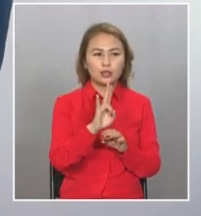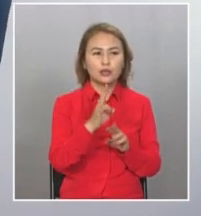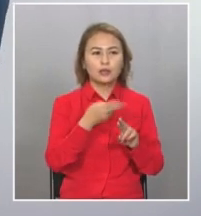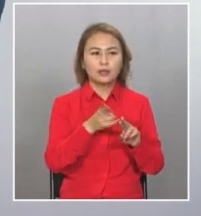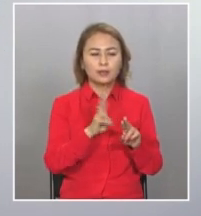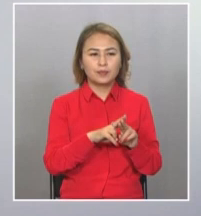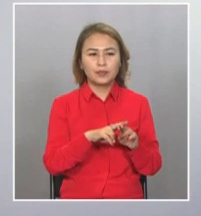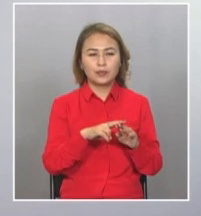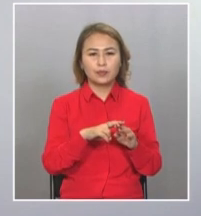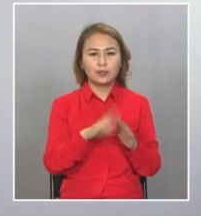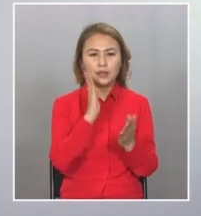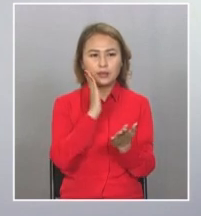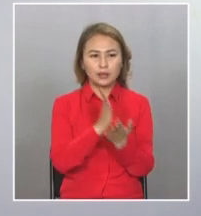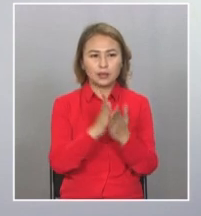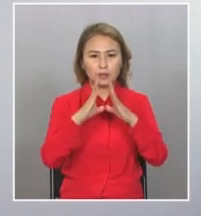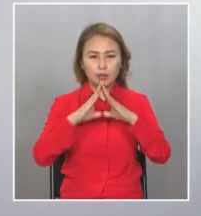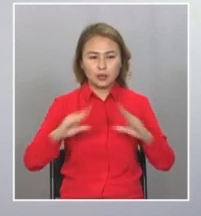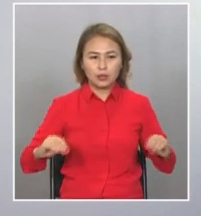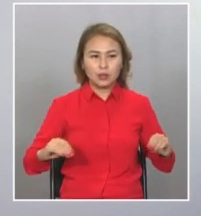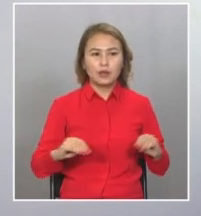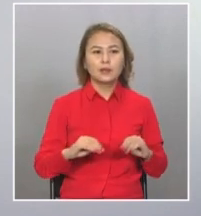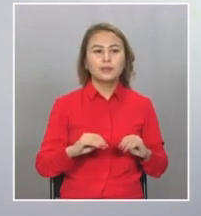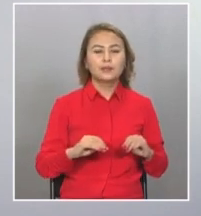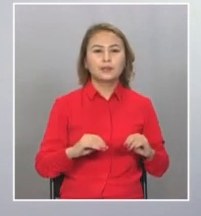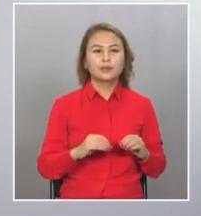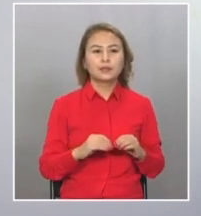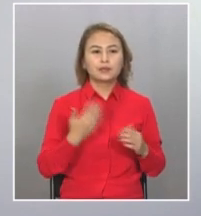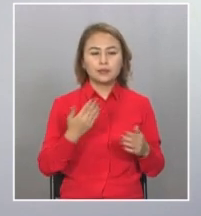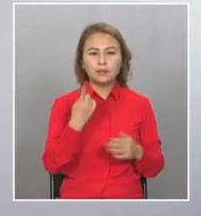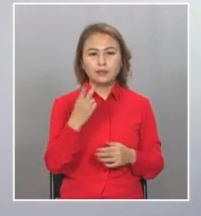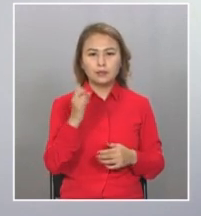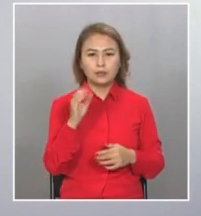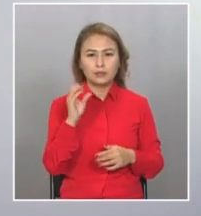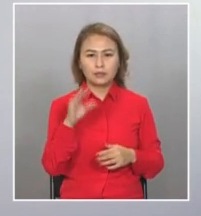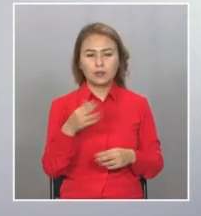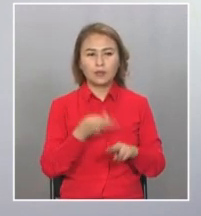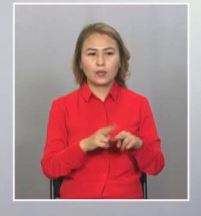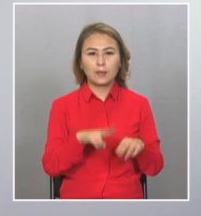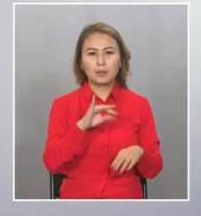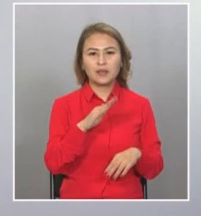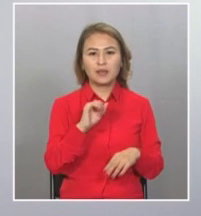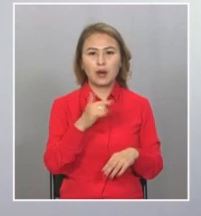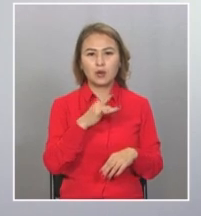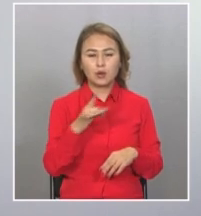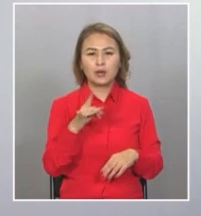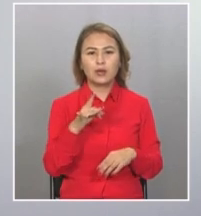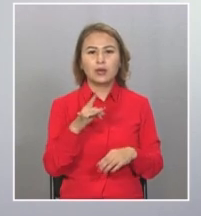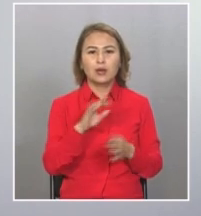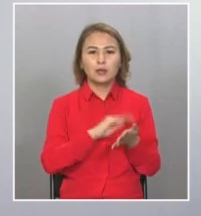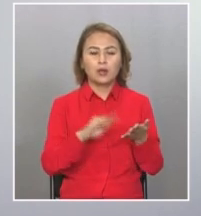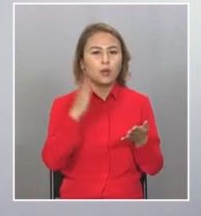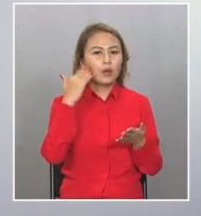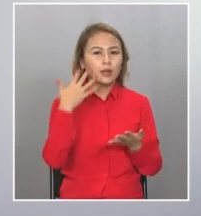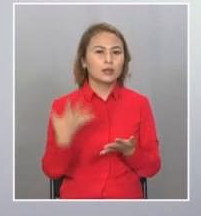бұрыш, ал Ц-H осы тік бұрышты үш бұрыштың бір катеті болып тұр. Онда Пифагор теоремасын қолданып, оңай таба